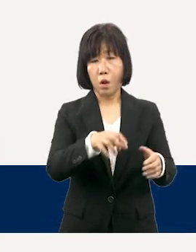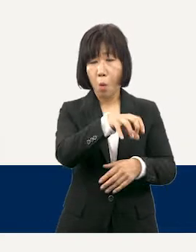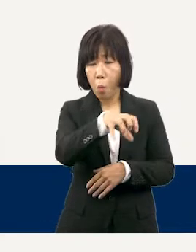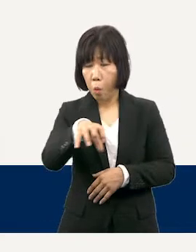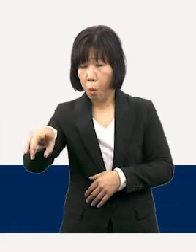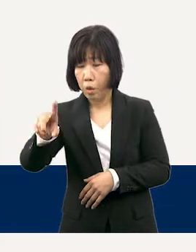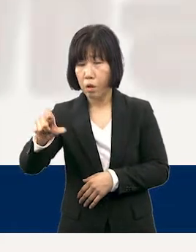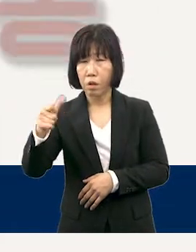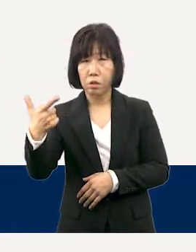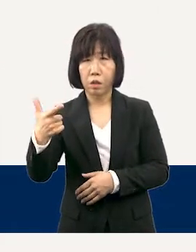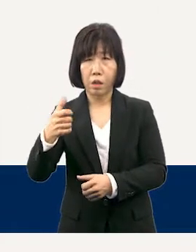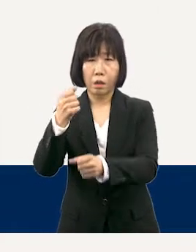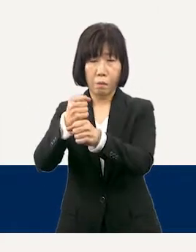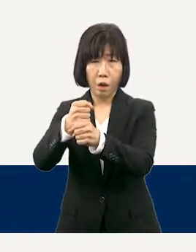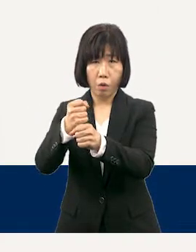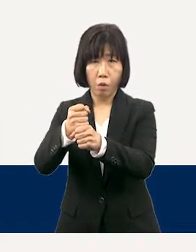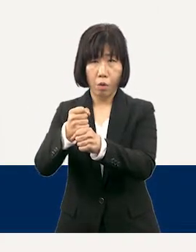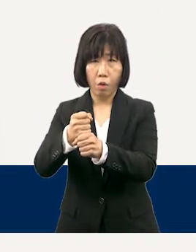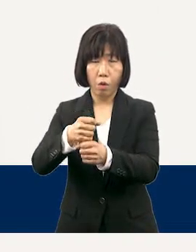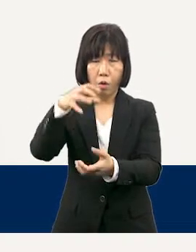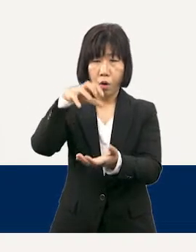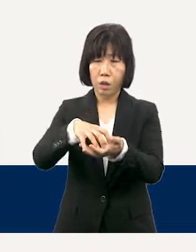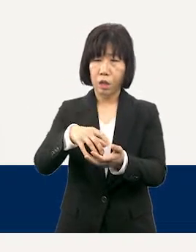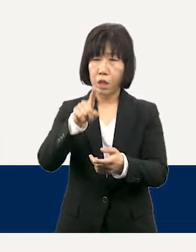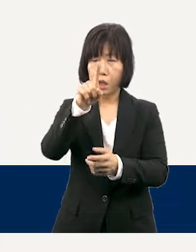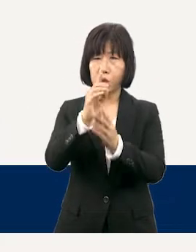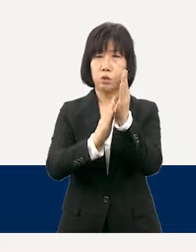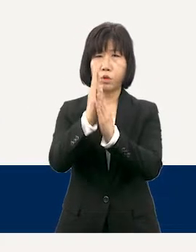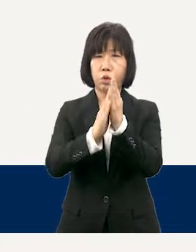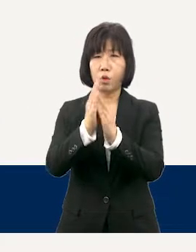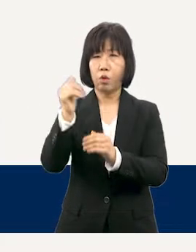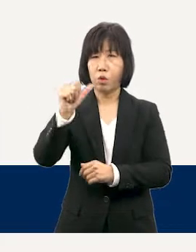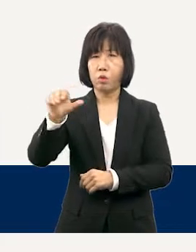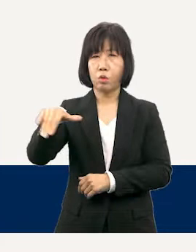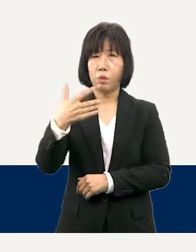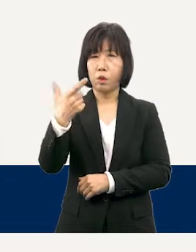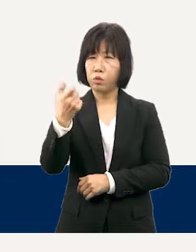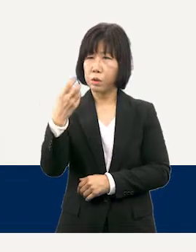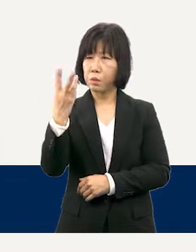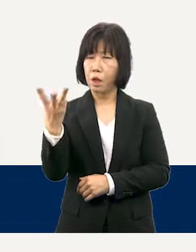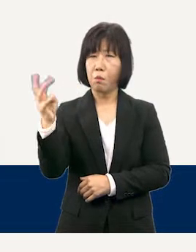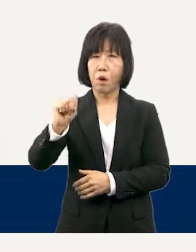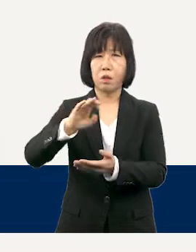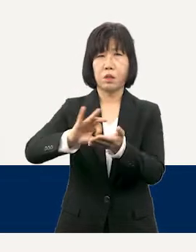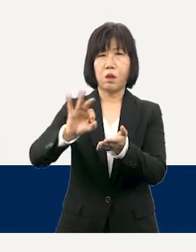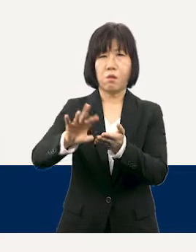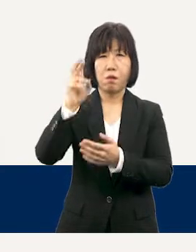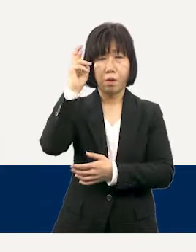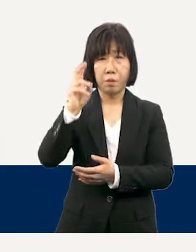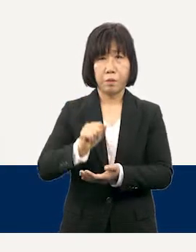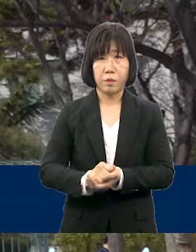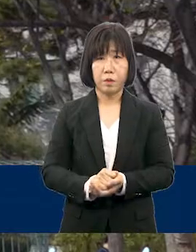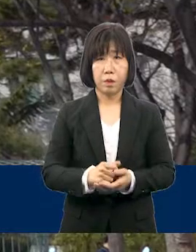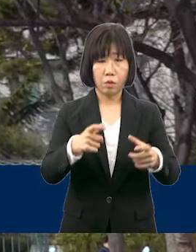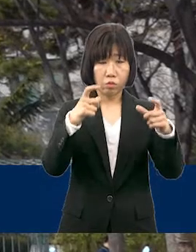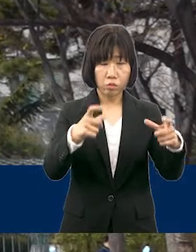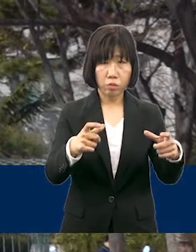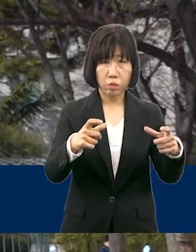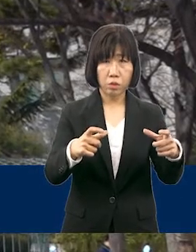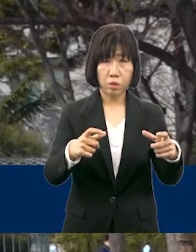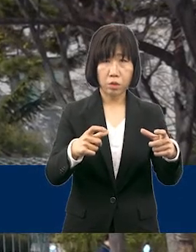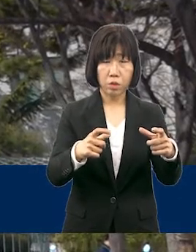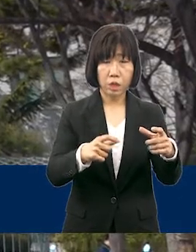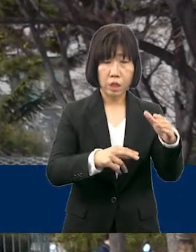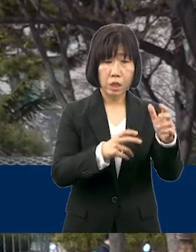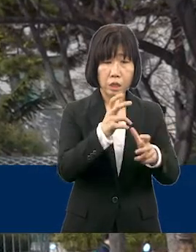16개의 정거장 건설 등 총 사업비 1조 5963 억 원이 소요될 예정입니다 동대문구는